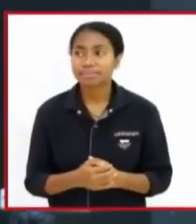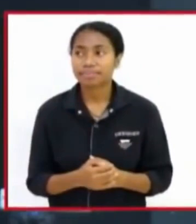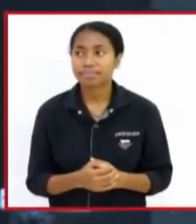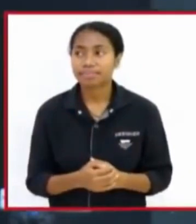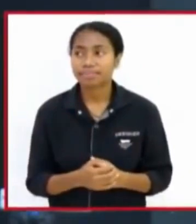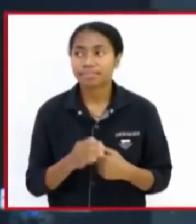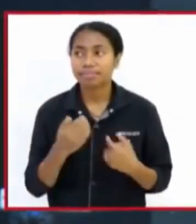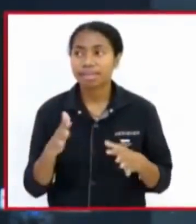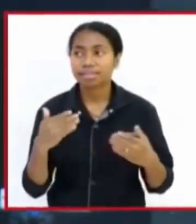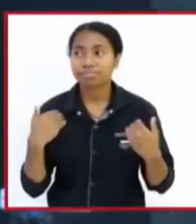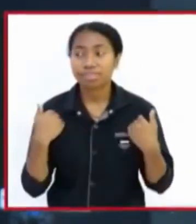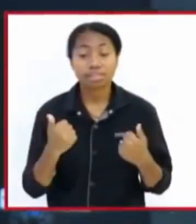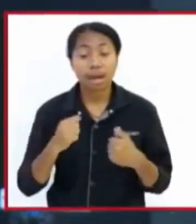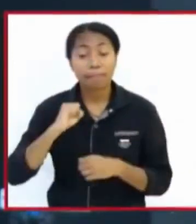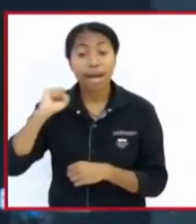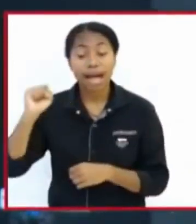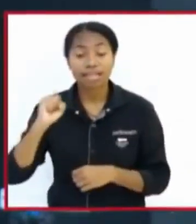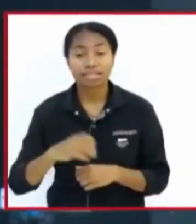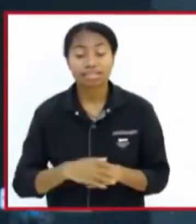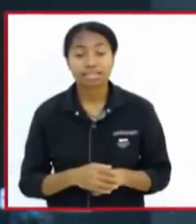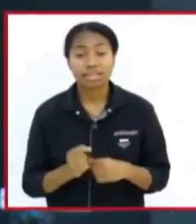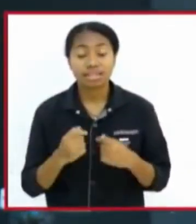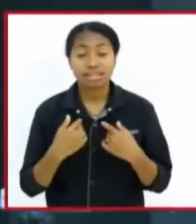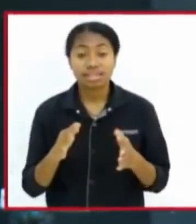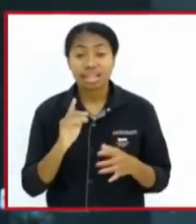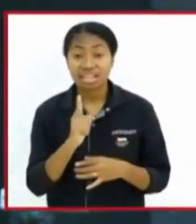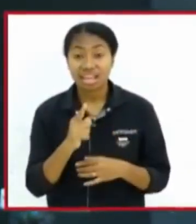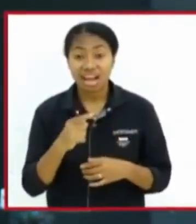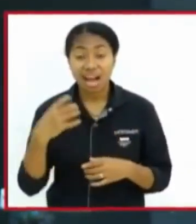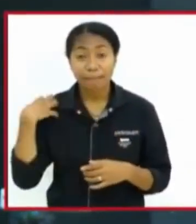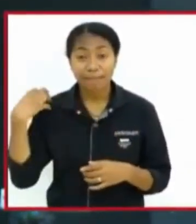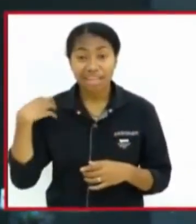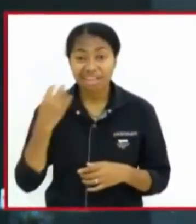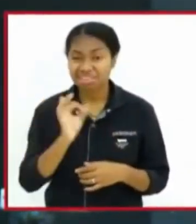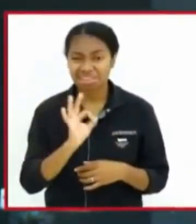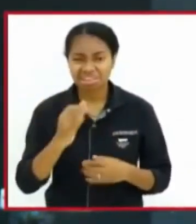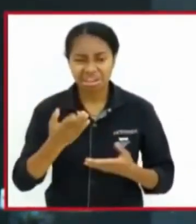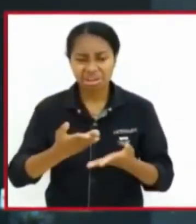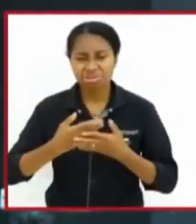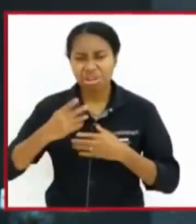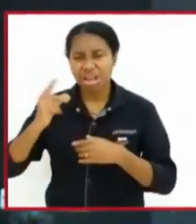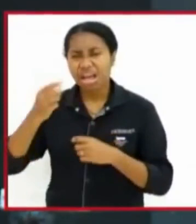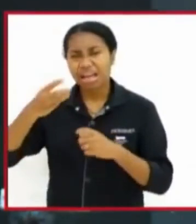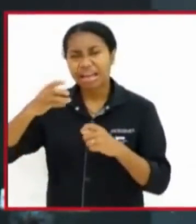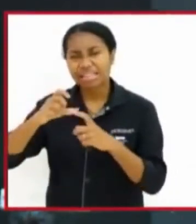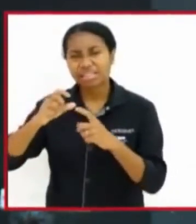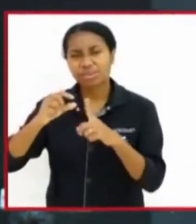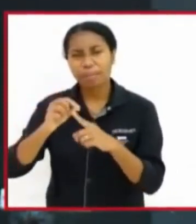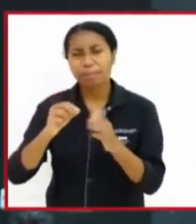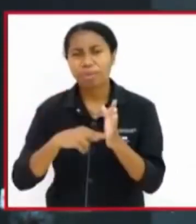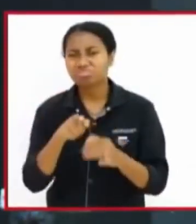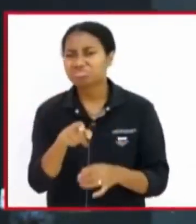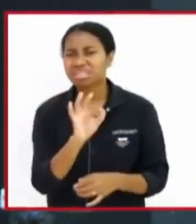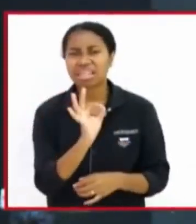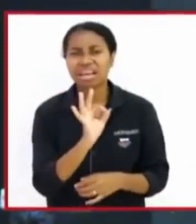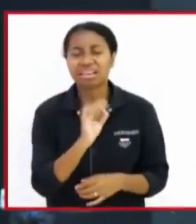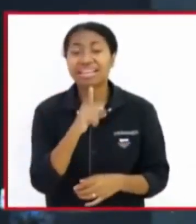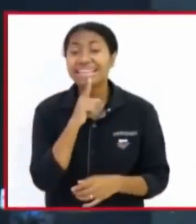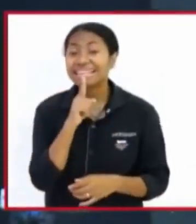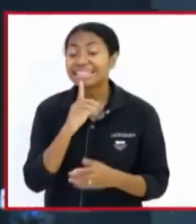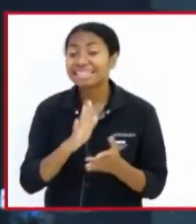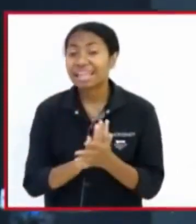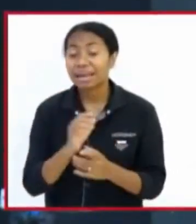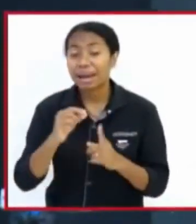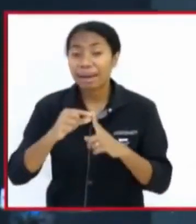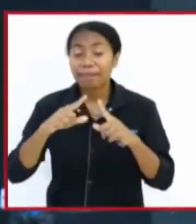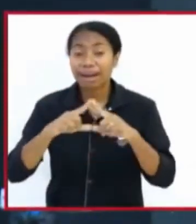masih berada sehingga Amerika tidak terlalu merespon Inggris dan Perancis sekian lama